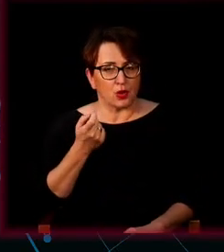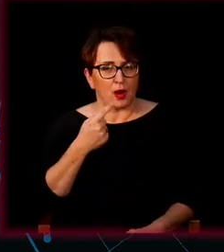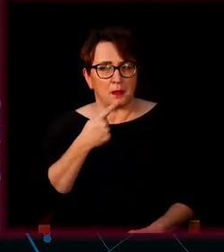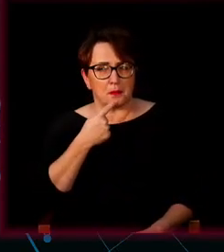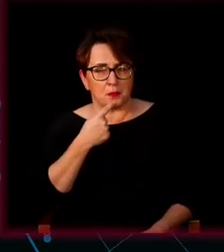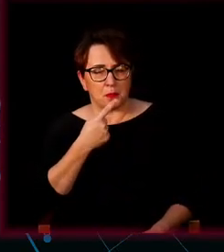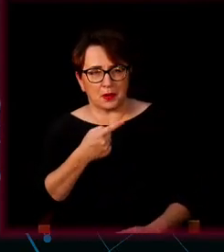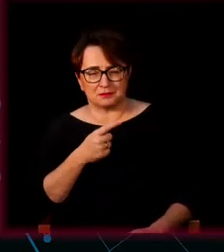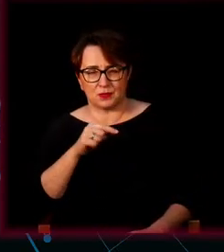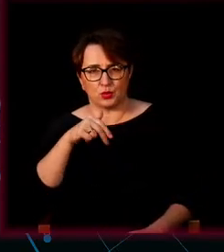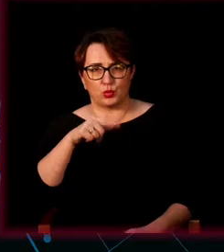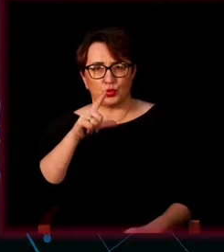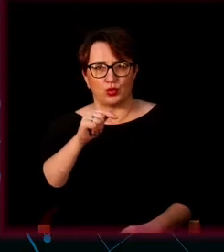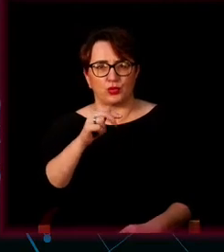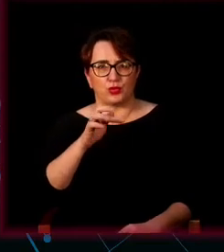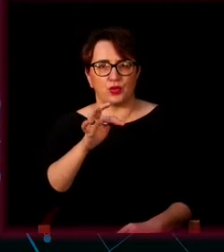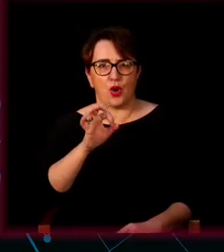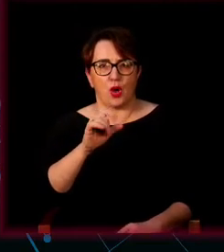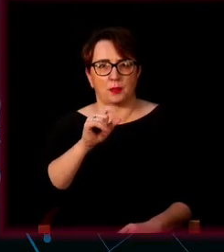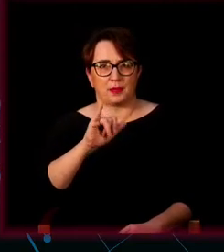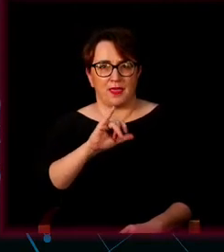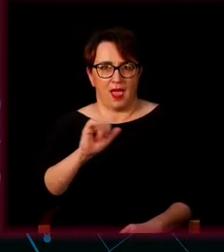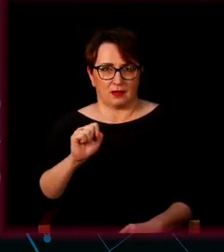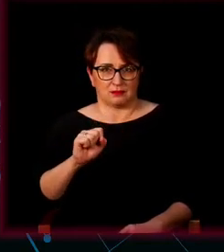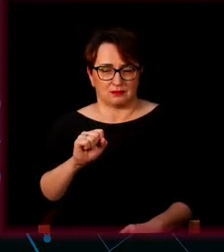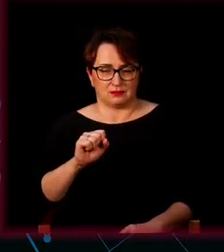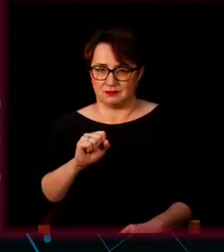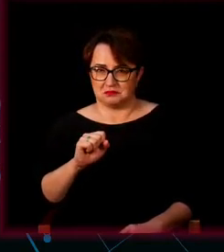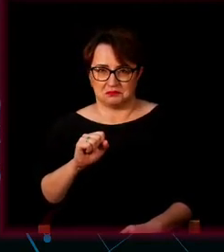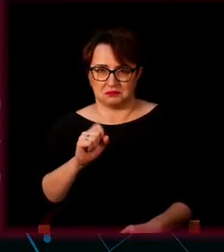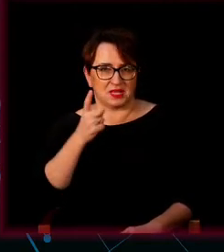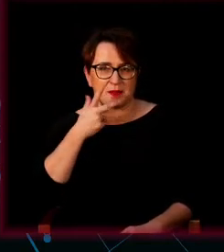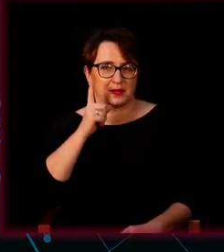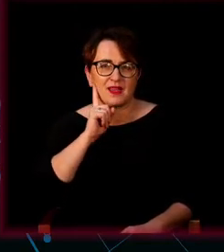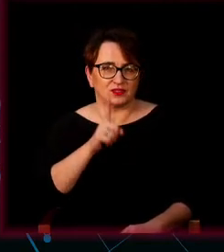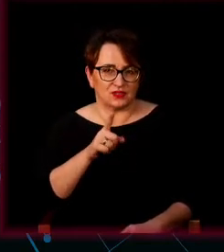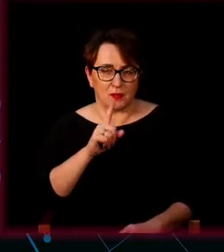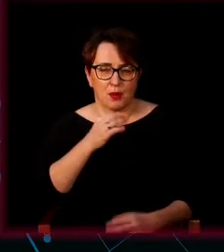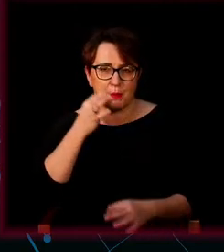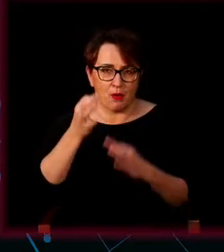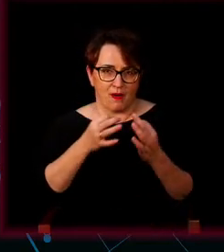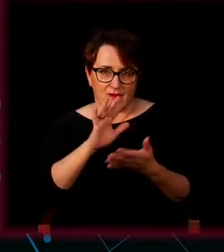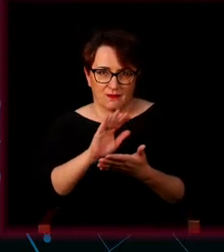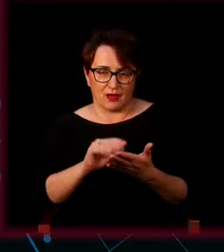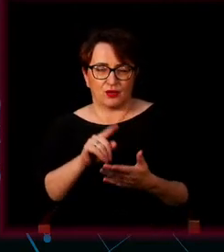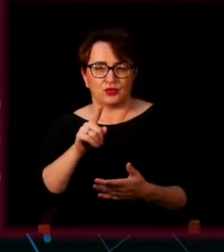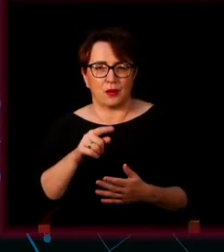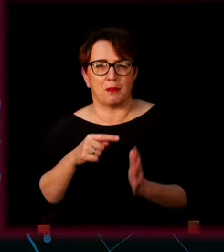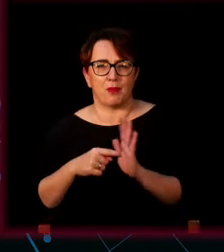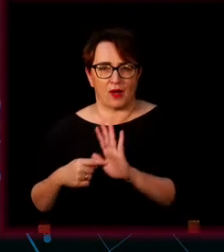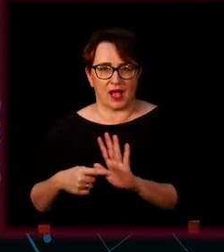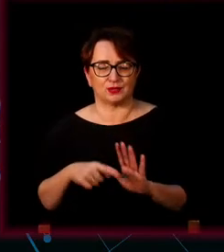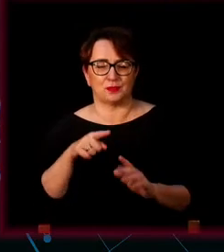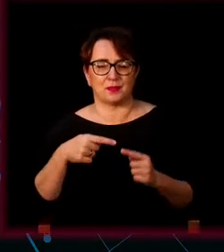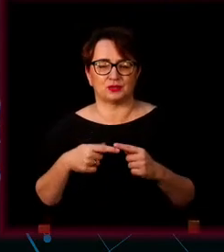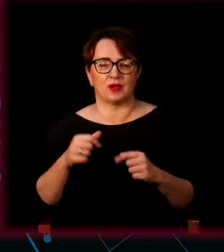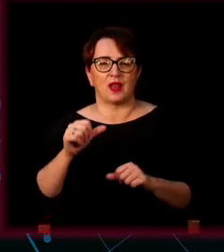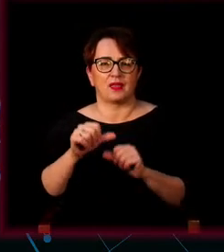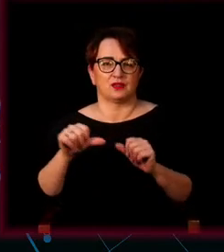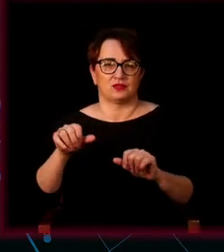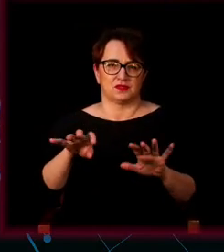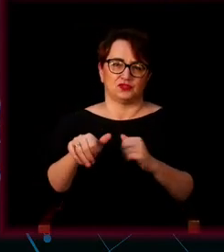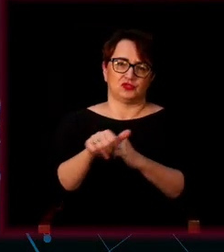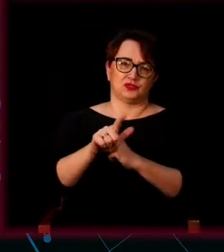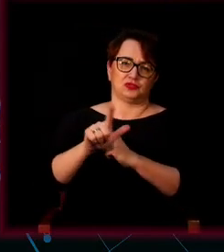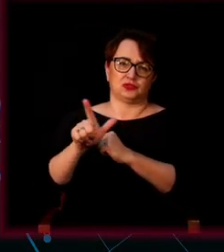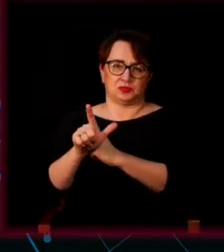zdradzający też taki utopijny wymiar tej powieści, znów chyba odsłaniający też to, że jest to powieść z lat 60., bo